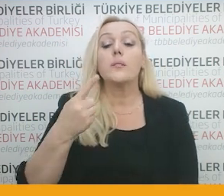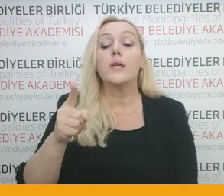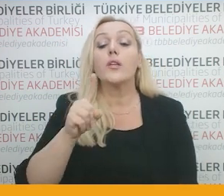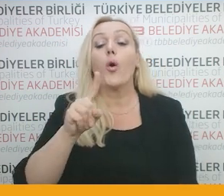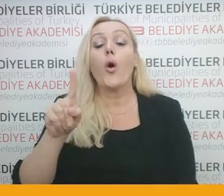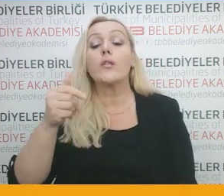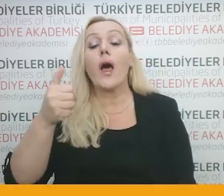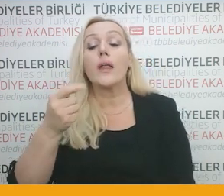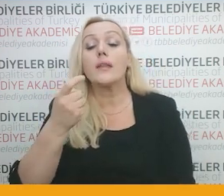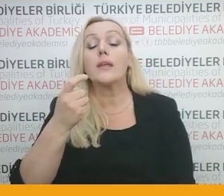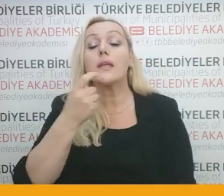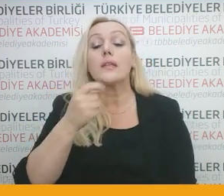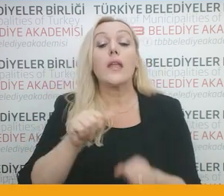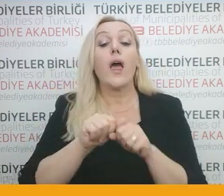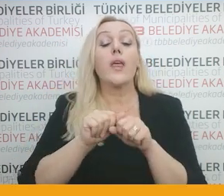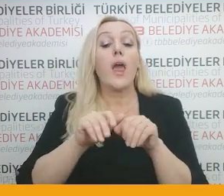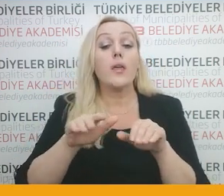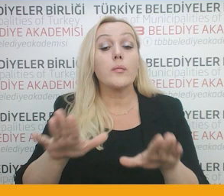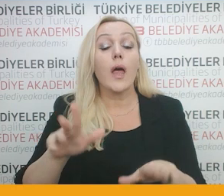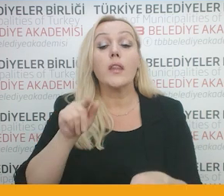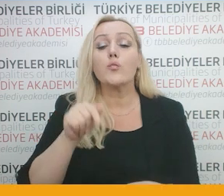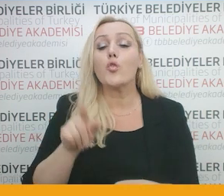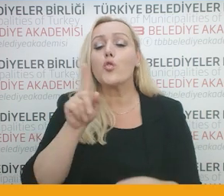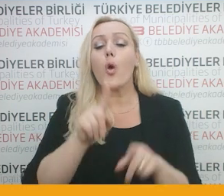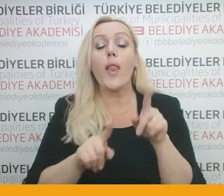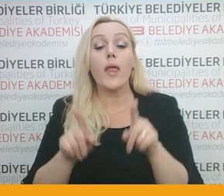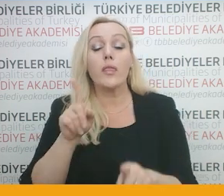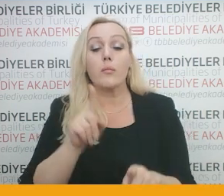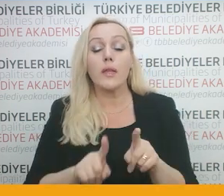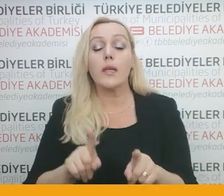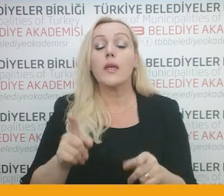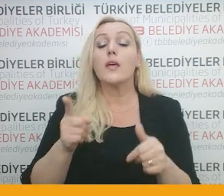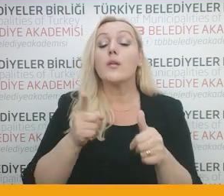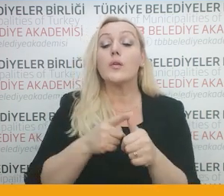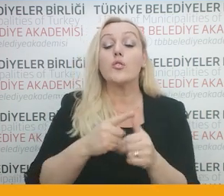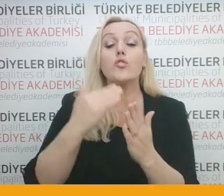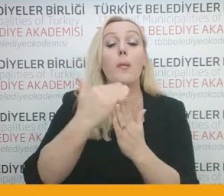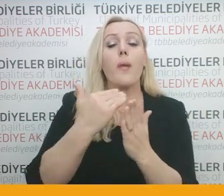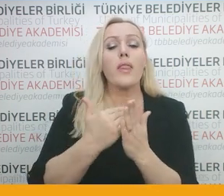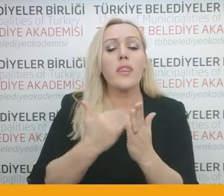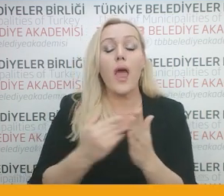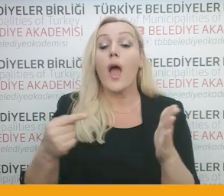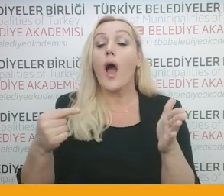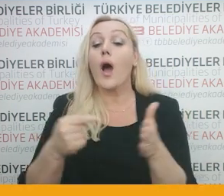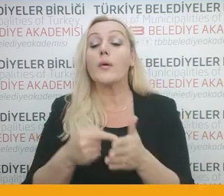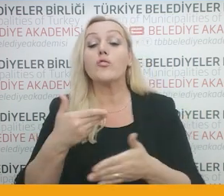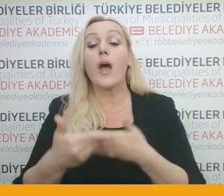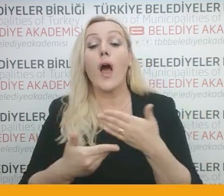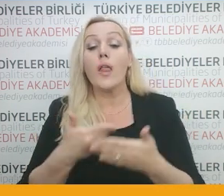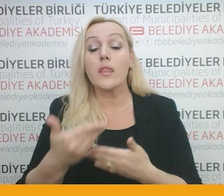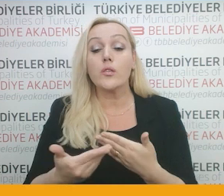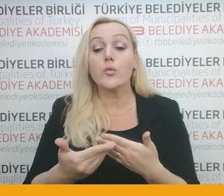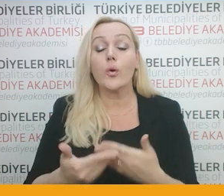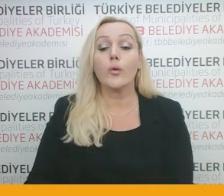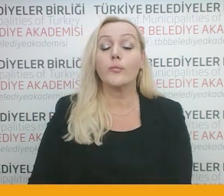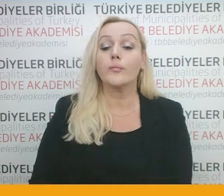2016'da yayınlandı bu yönetmelik. Birinci maddesinde amacından bahsediyor arkadaşlar. Şöyle şu ifadelerle